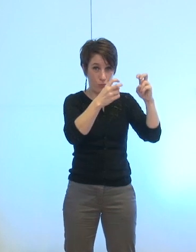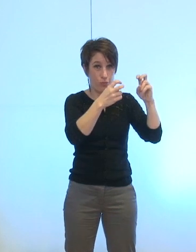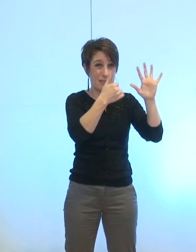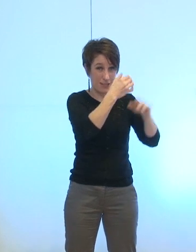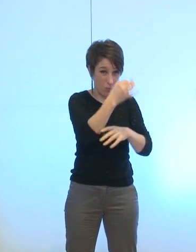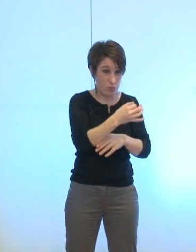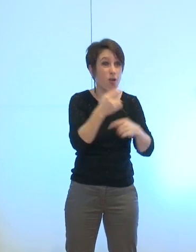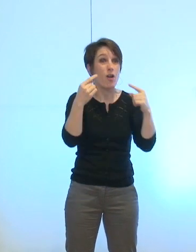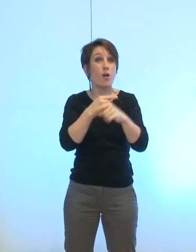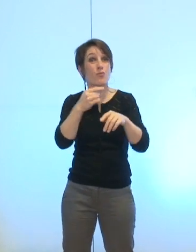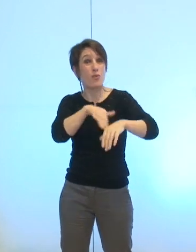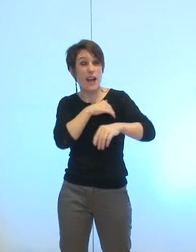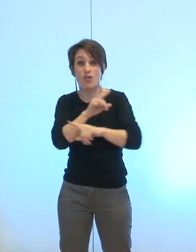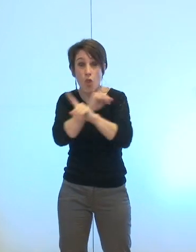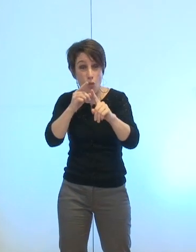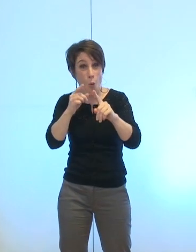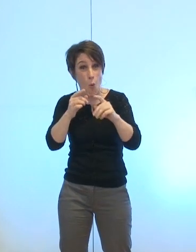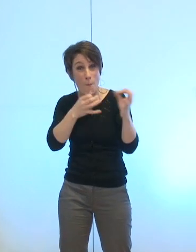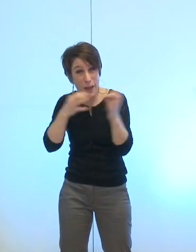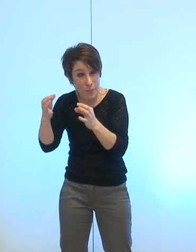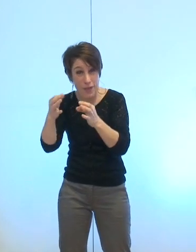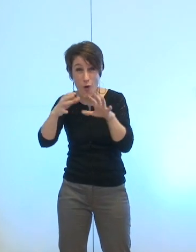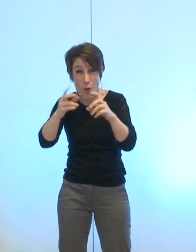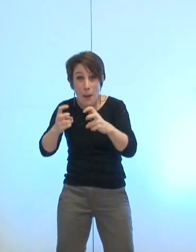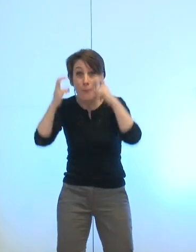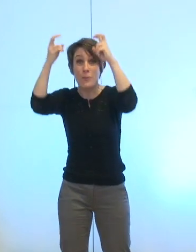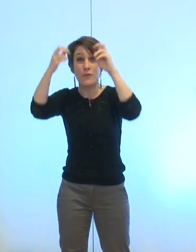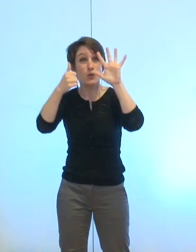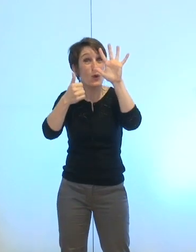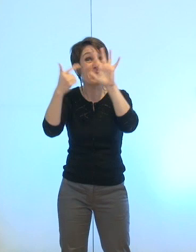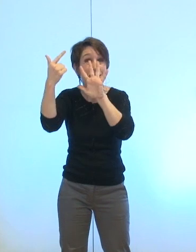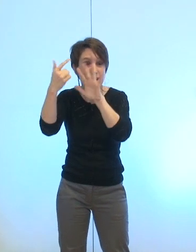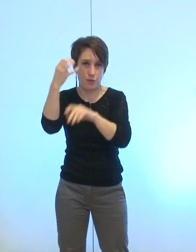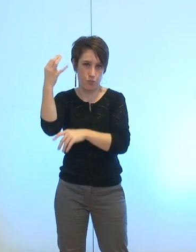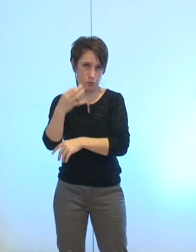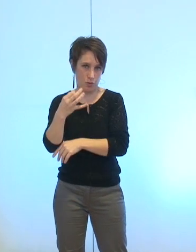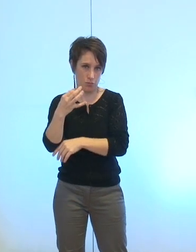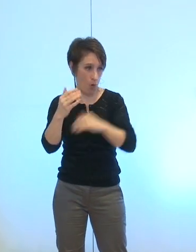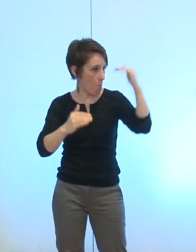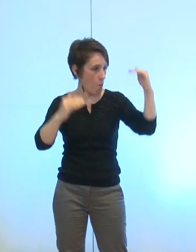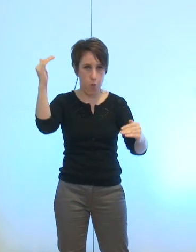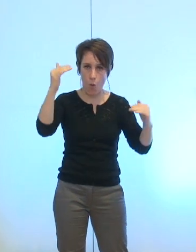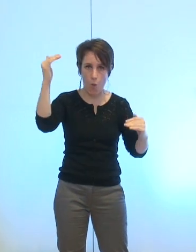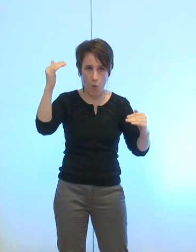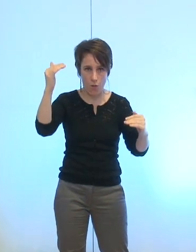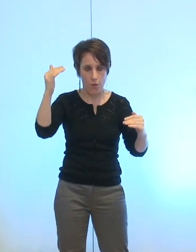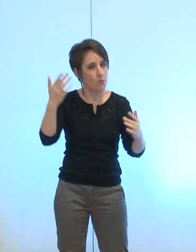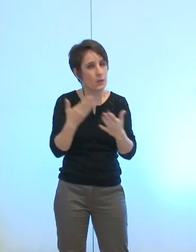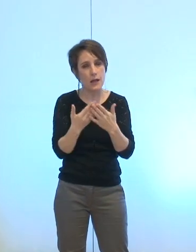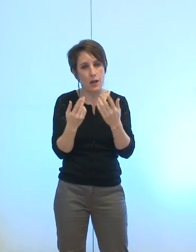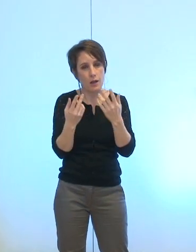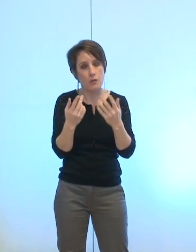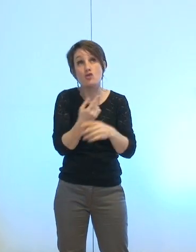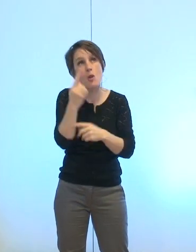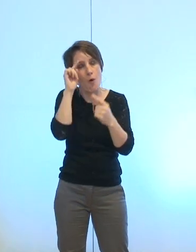% et cet écart de chiffre ne peut pas uniquement être balayé par la question des rythmes